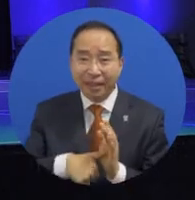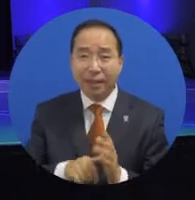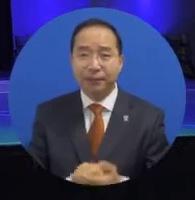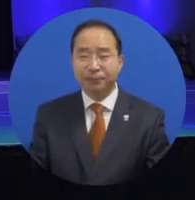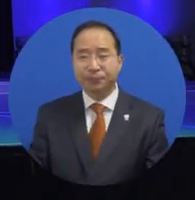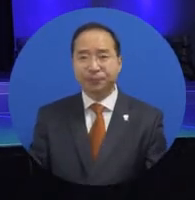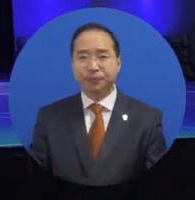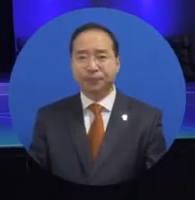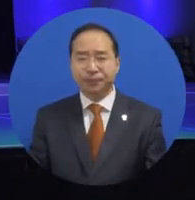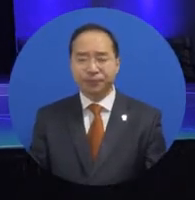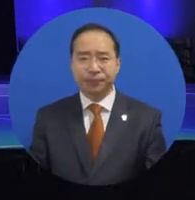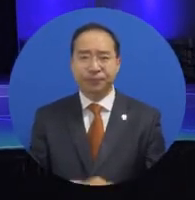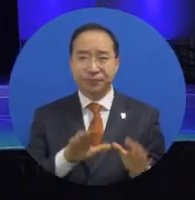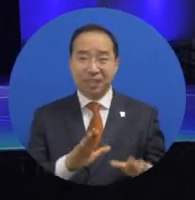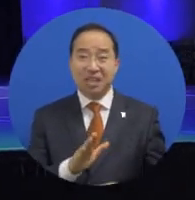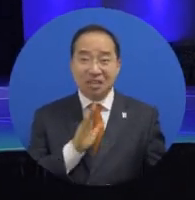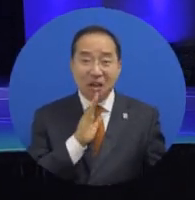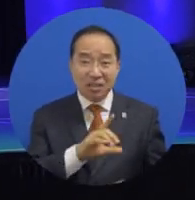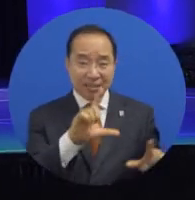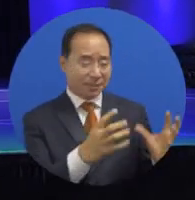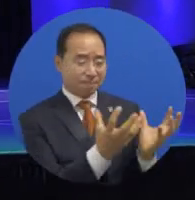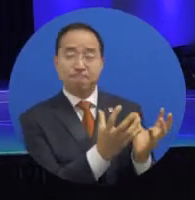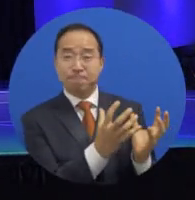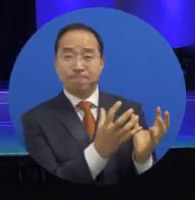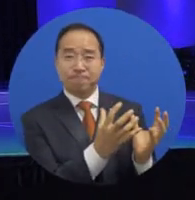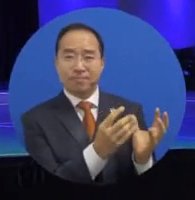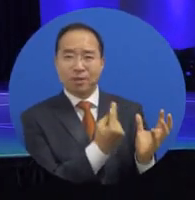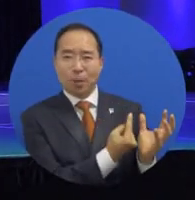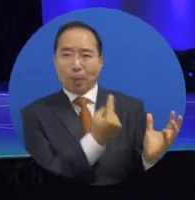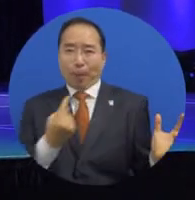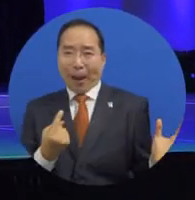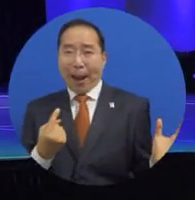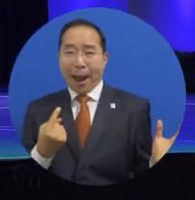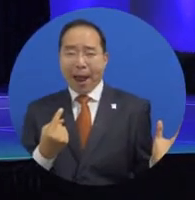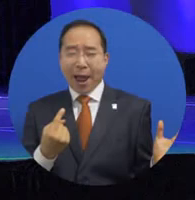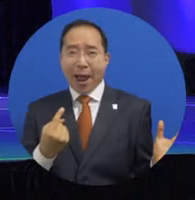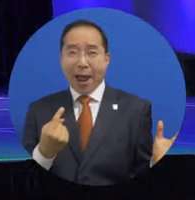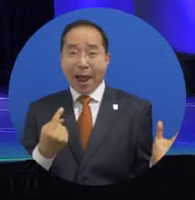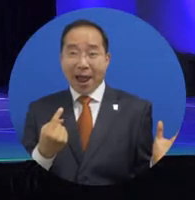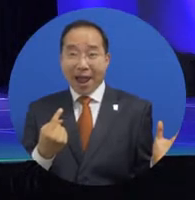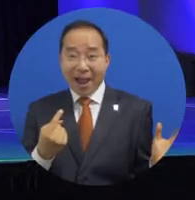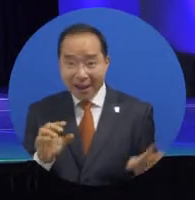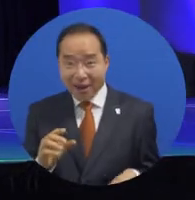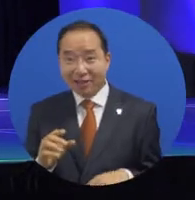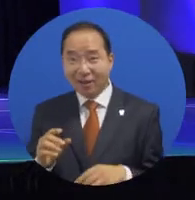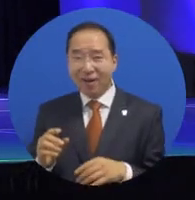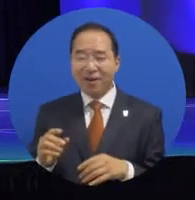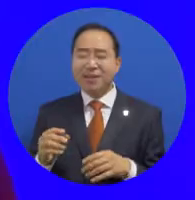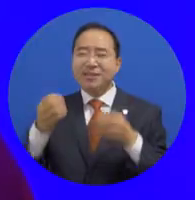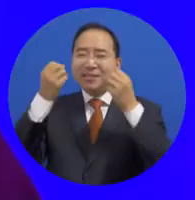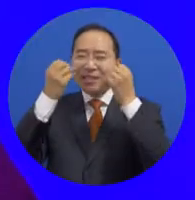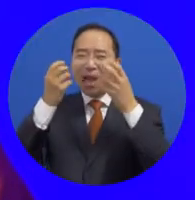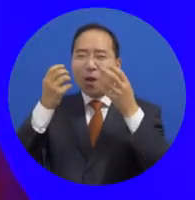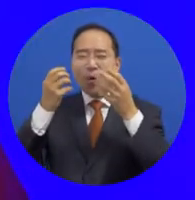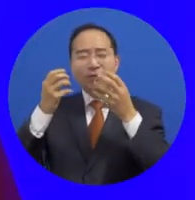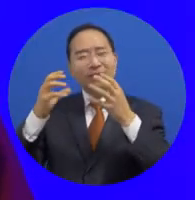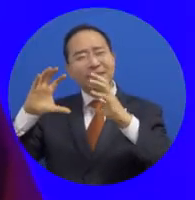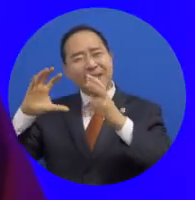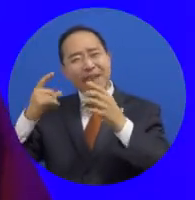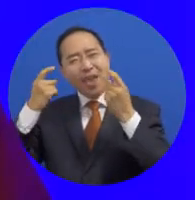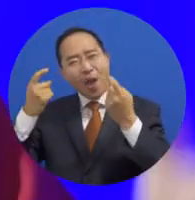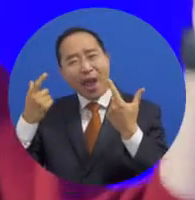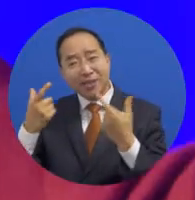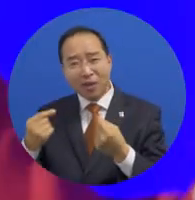그럴 때는 현실에서 빠져나와서 이상한 나라로 놀러간 앨리스처럼 변신을